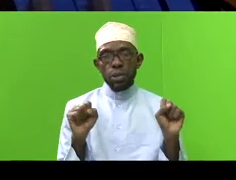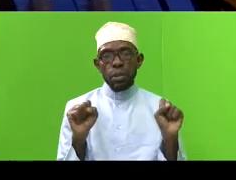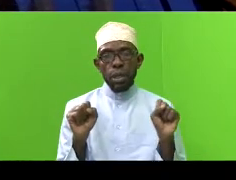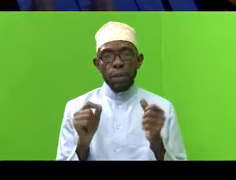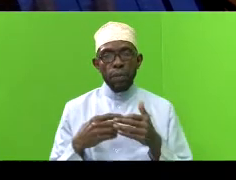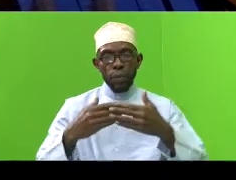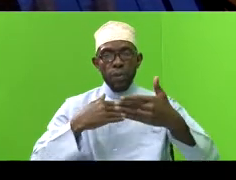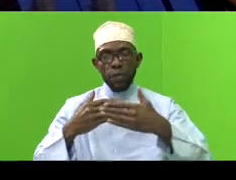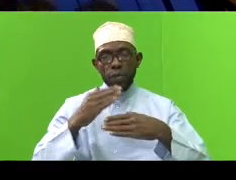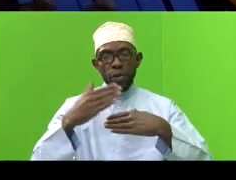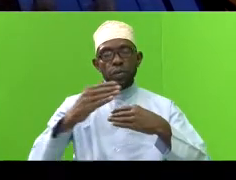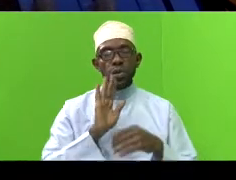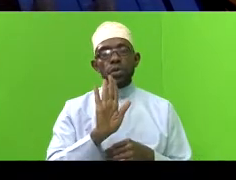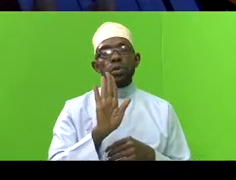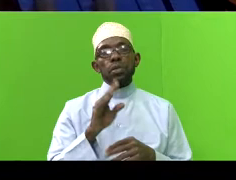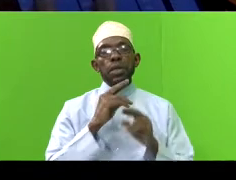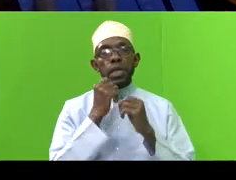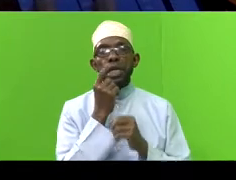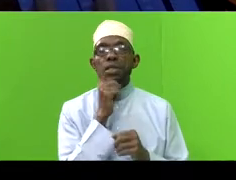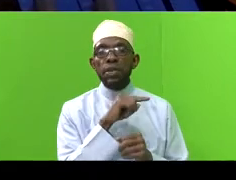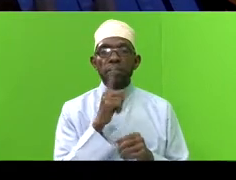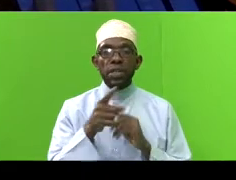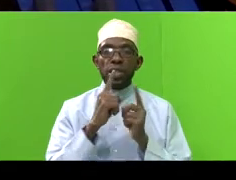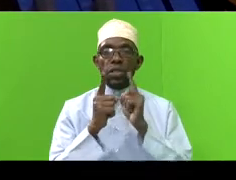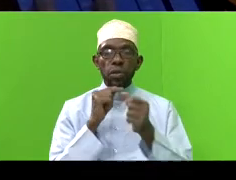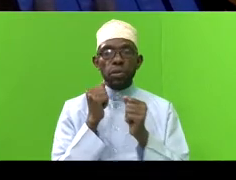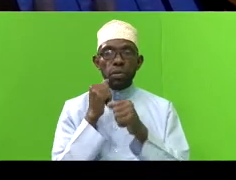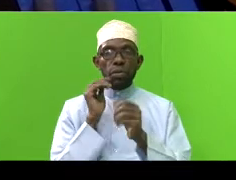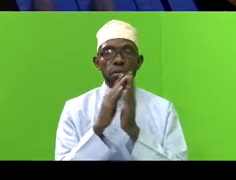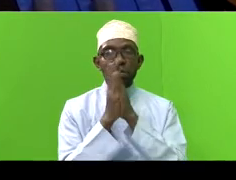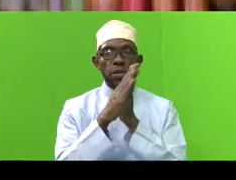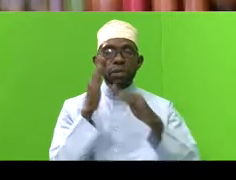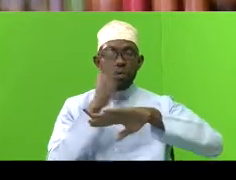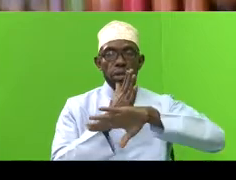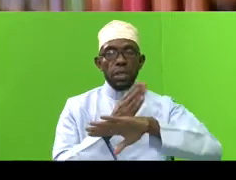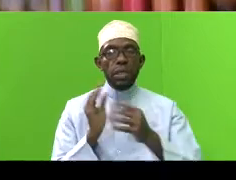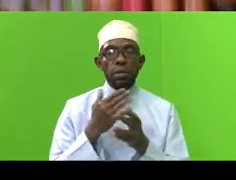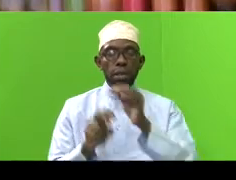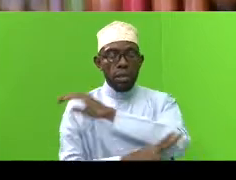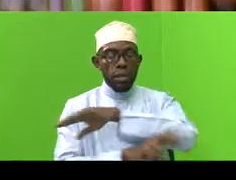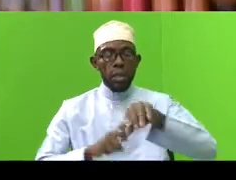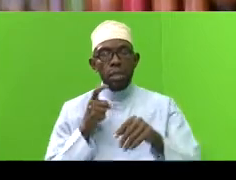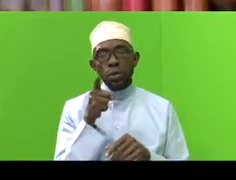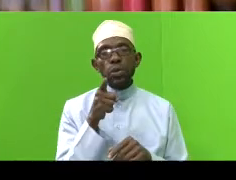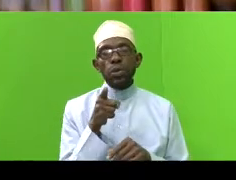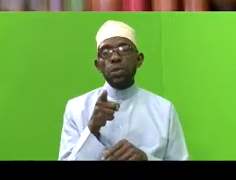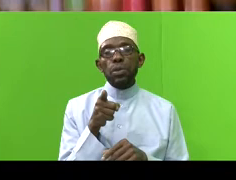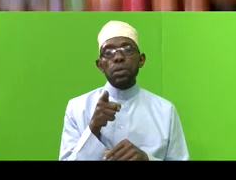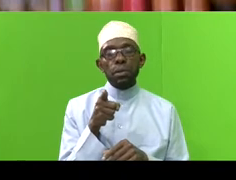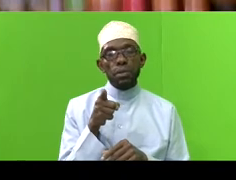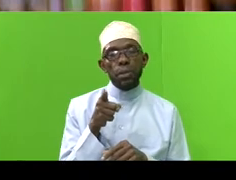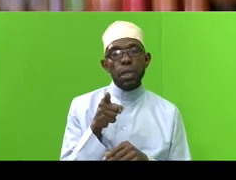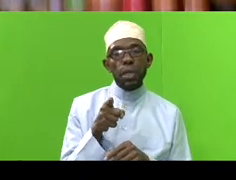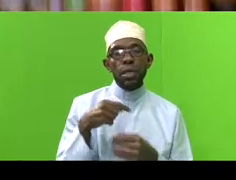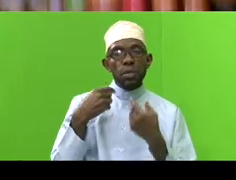Kabla umcontrol ama mkatize, tayari ashasema yale maneno ambayo yanadhuru watu. Fulani ni mwizi bana. Huyo mtu